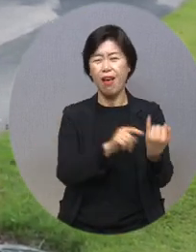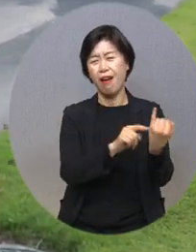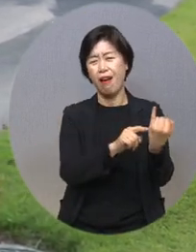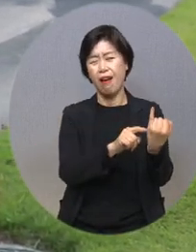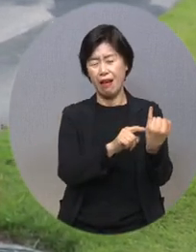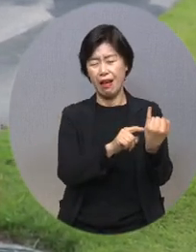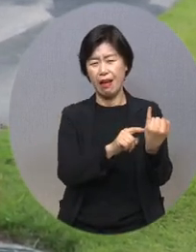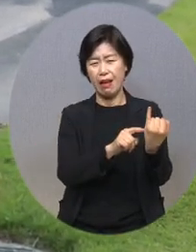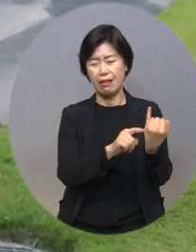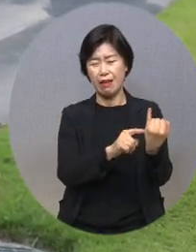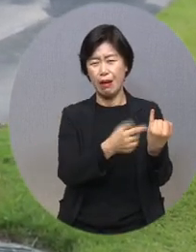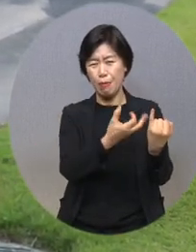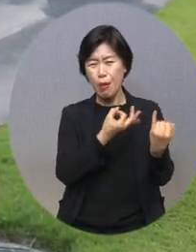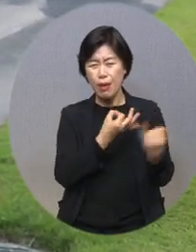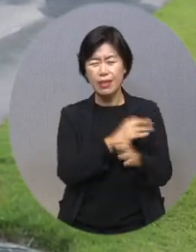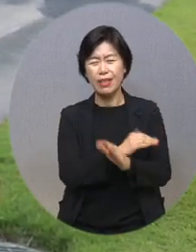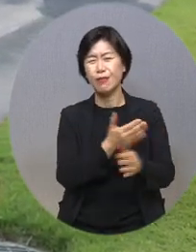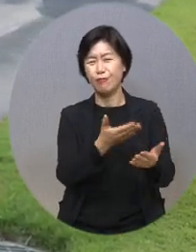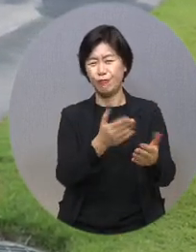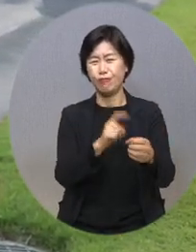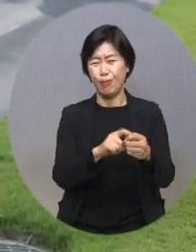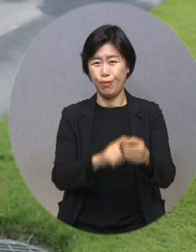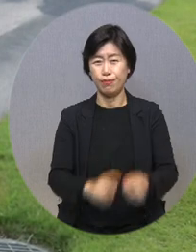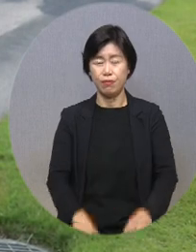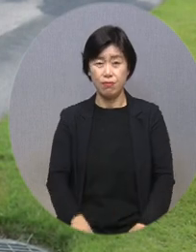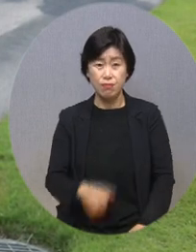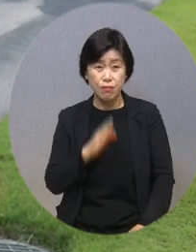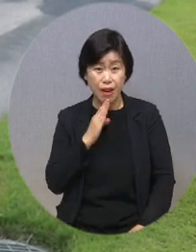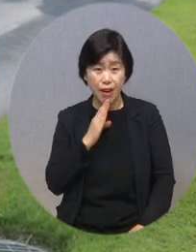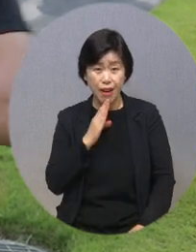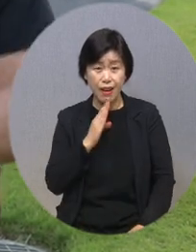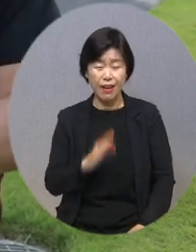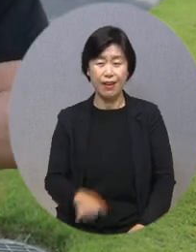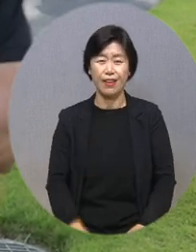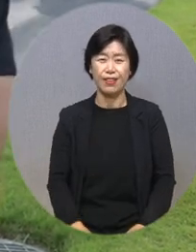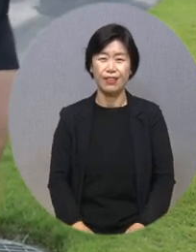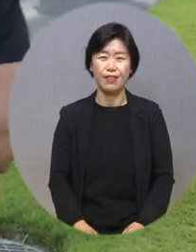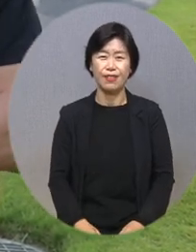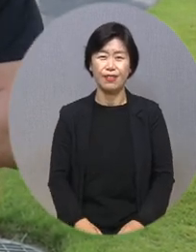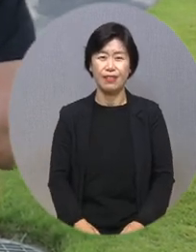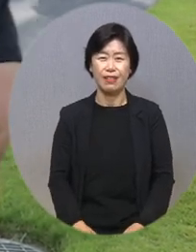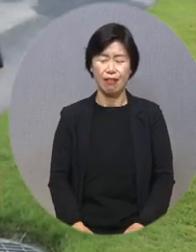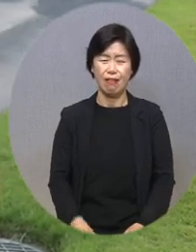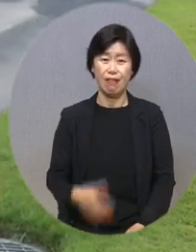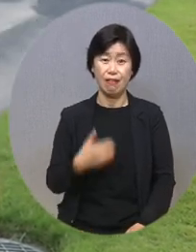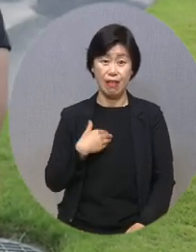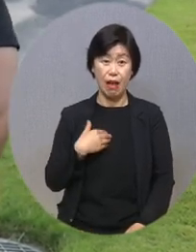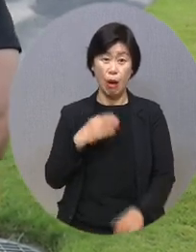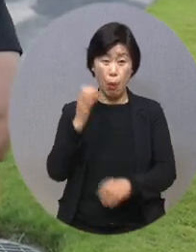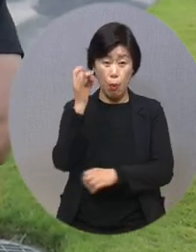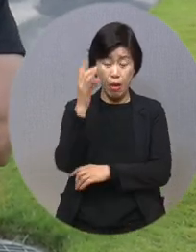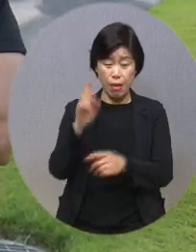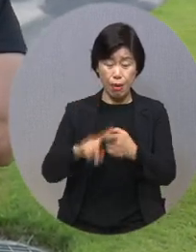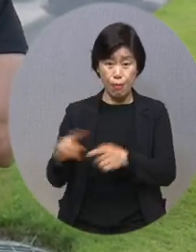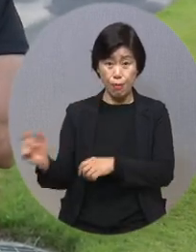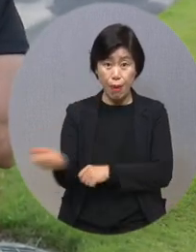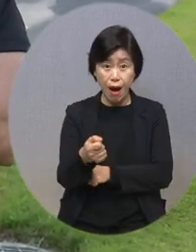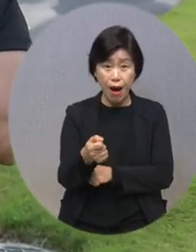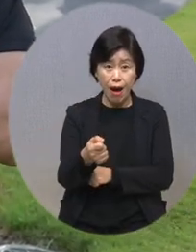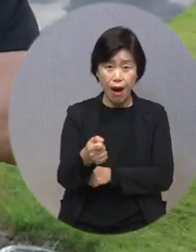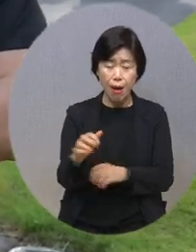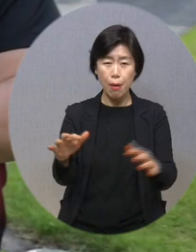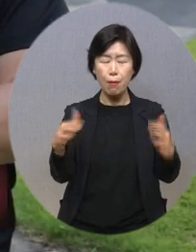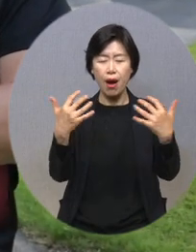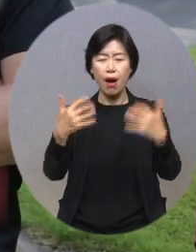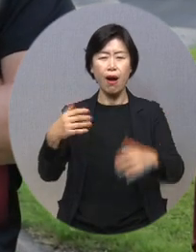하는 거죠. 진짜? 진짜요? 아, 난리 나죠, 저 제대로 치면. 근데 아까